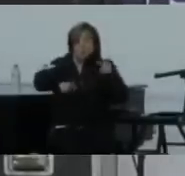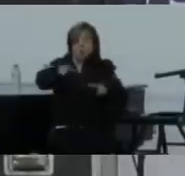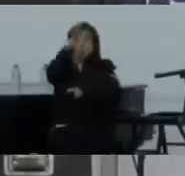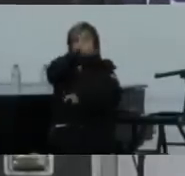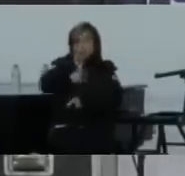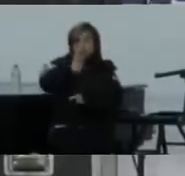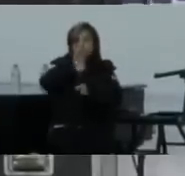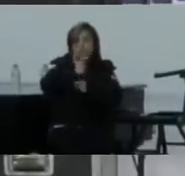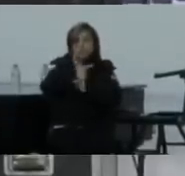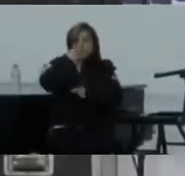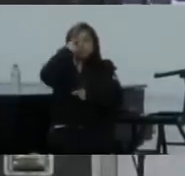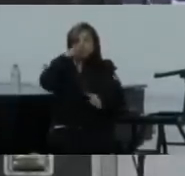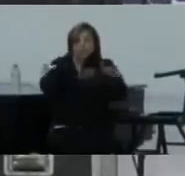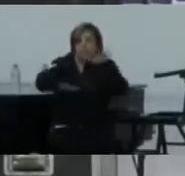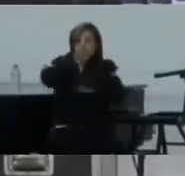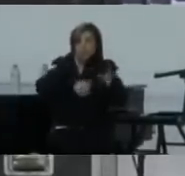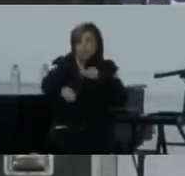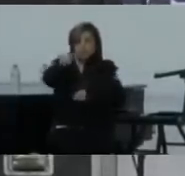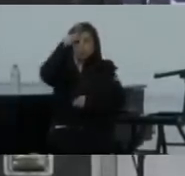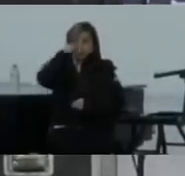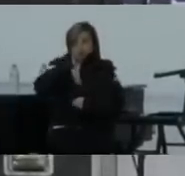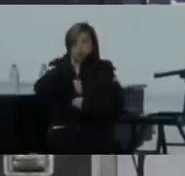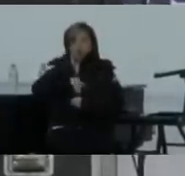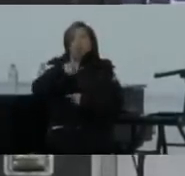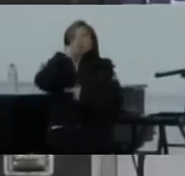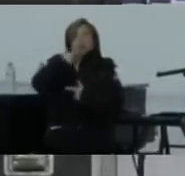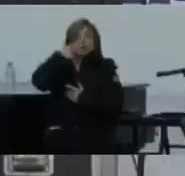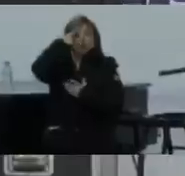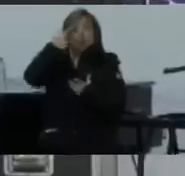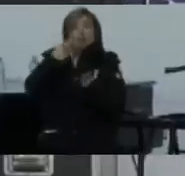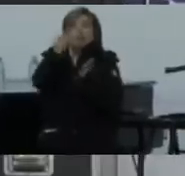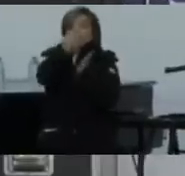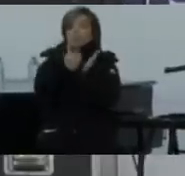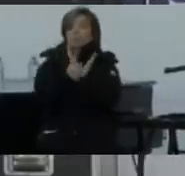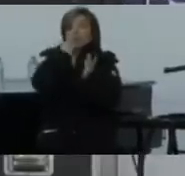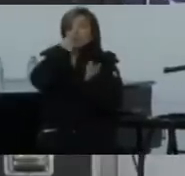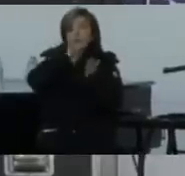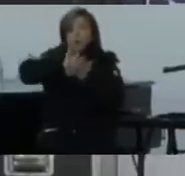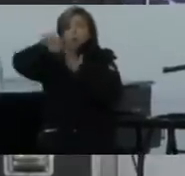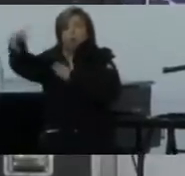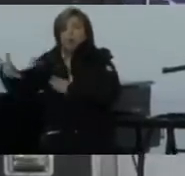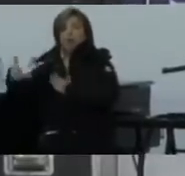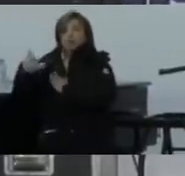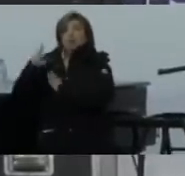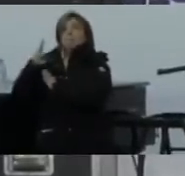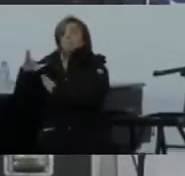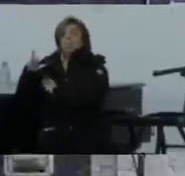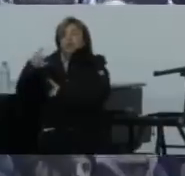informato sui pro e i contro. Io voglio un piano B, io voglio un piano B di sopravvivenza, non delle